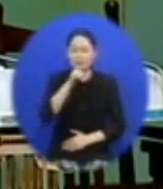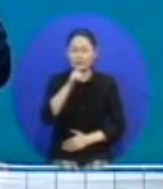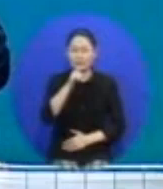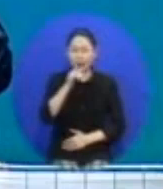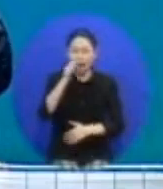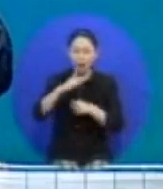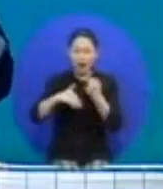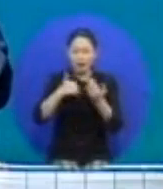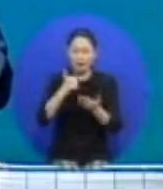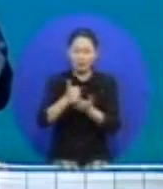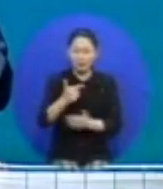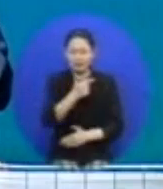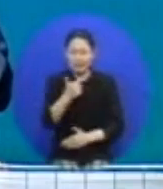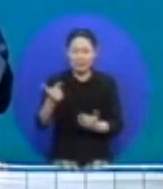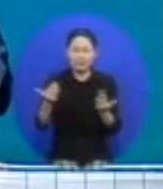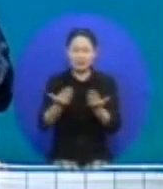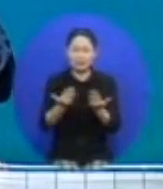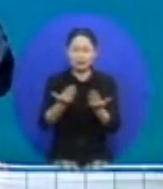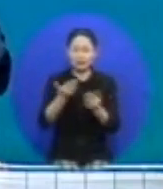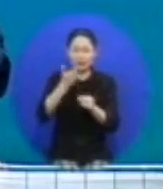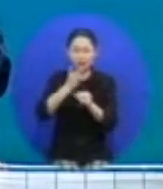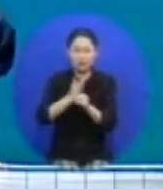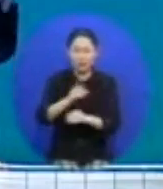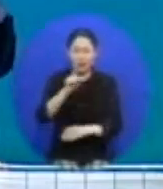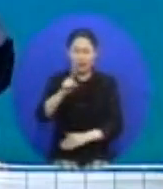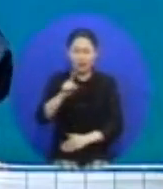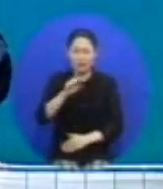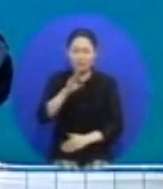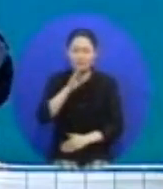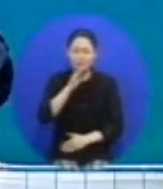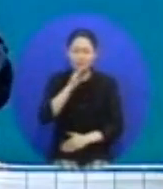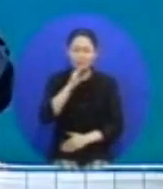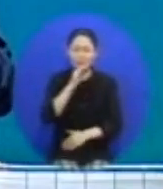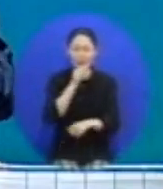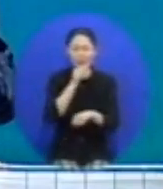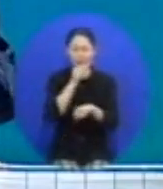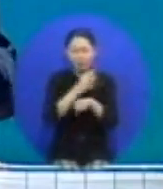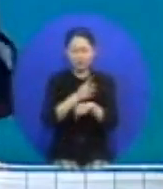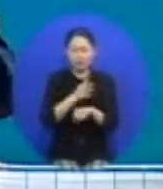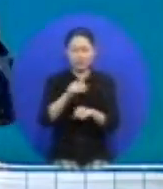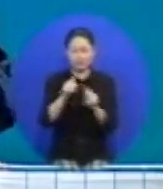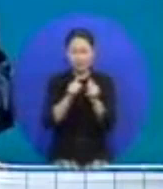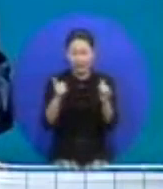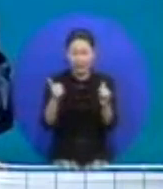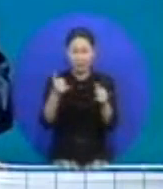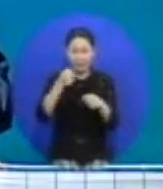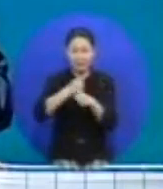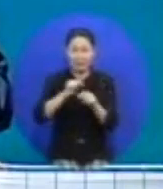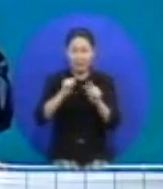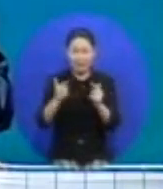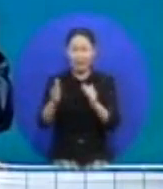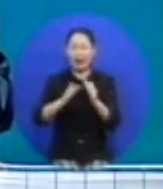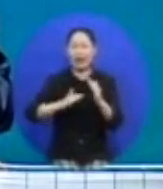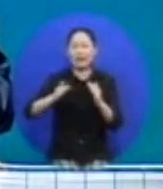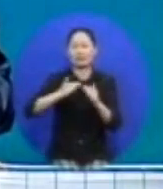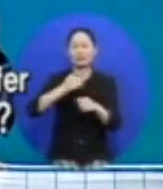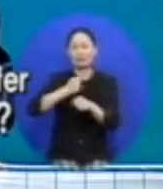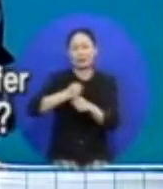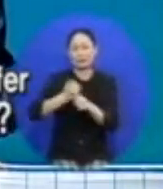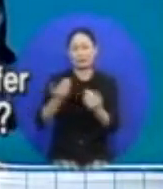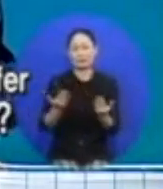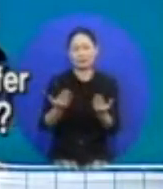걸작품 중에 걸 작품이 단순히 사람을 만드신 게 아니고 가정을 만드시는 것이었어요